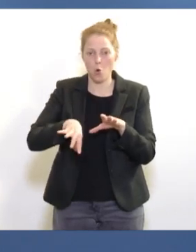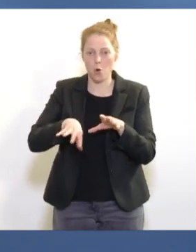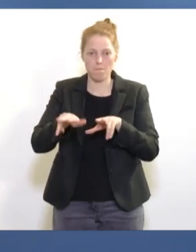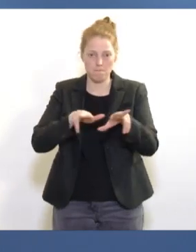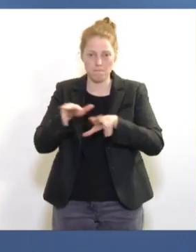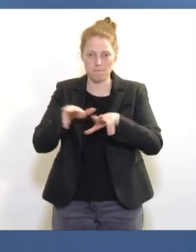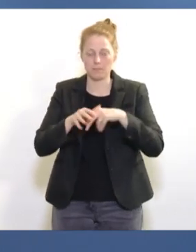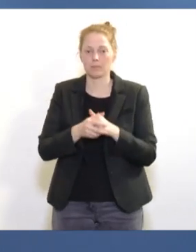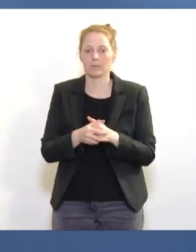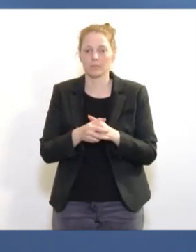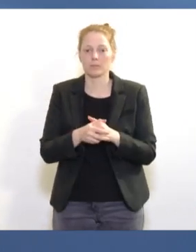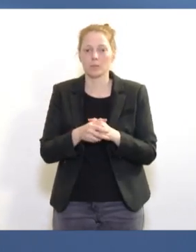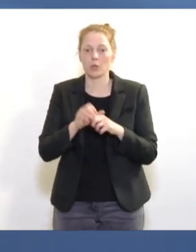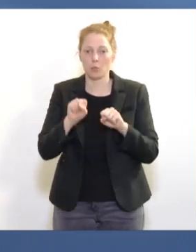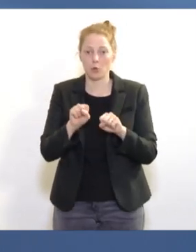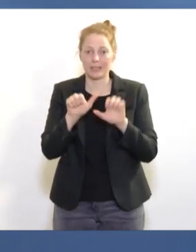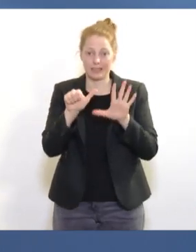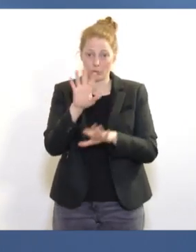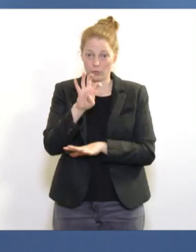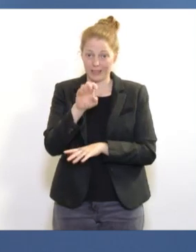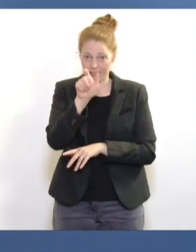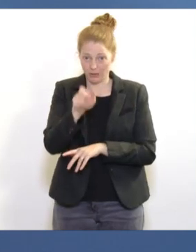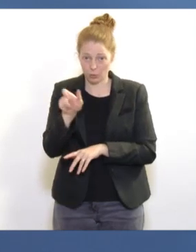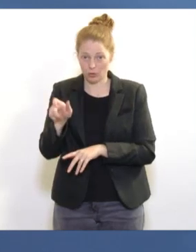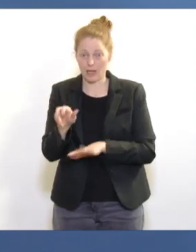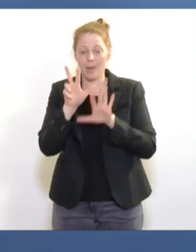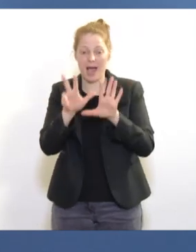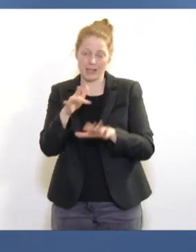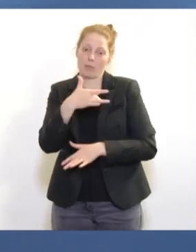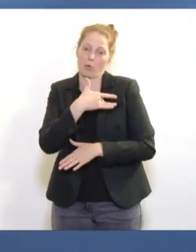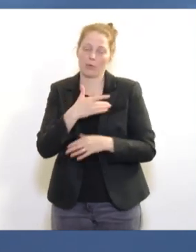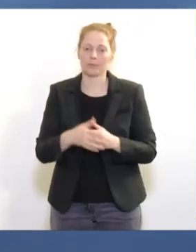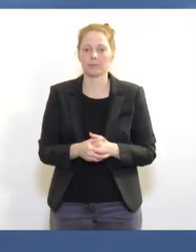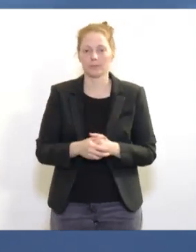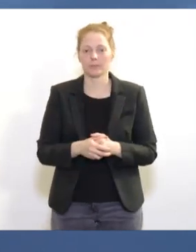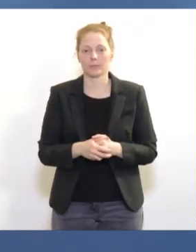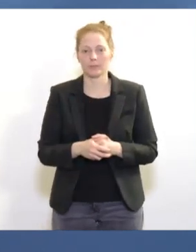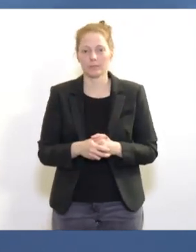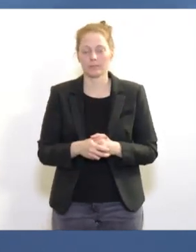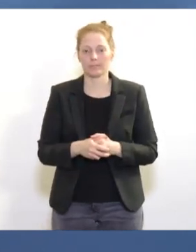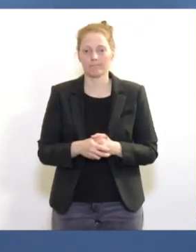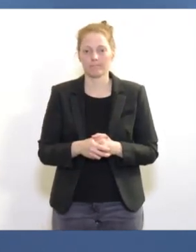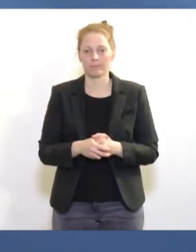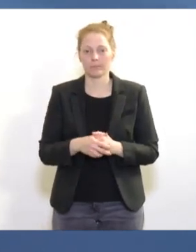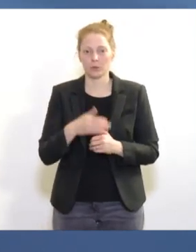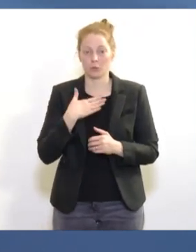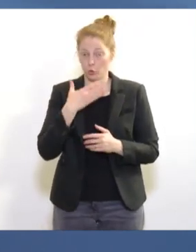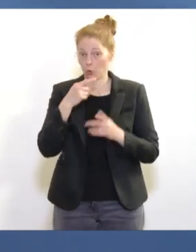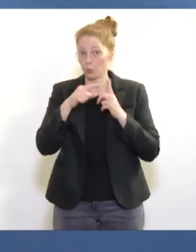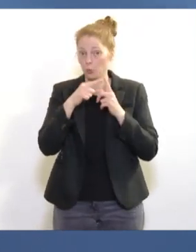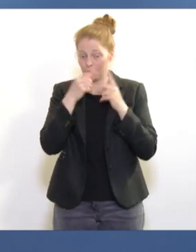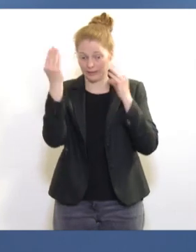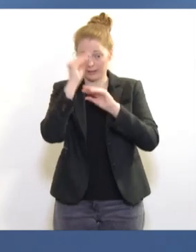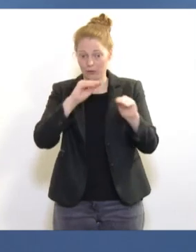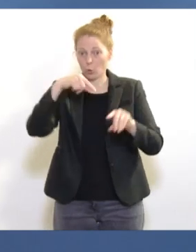von 46 Leuten, die betroffen sind. Voilà, ich werde aufschließen mit einer positiven Note. Die